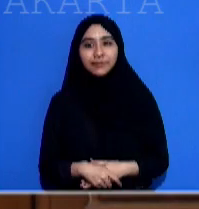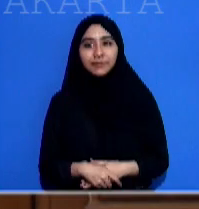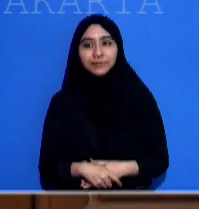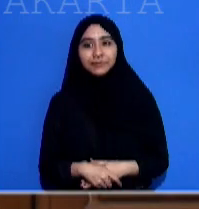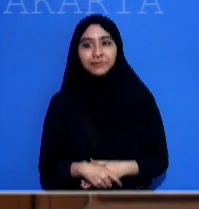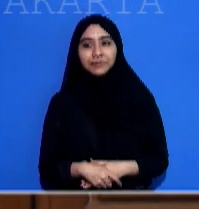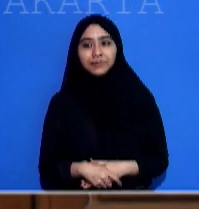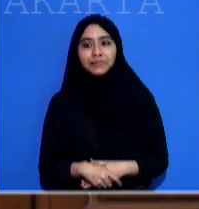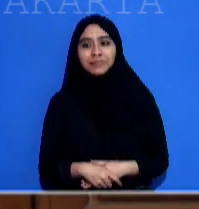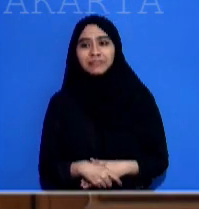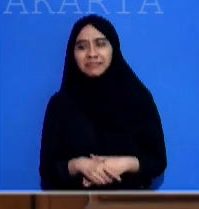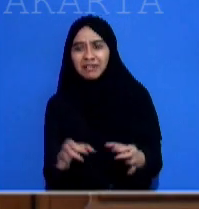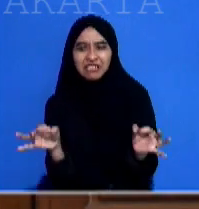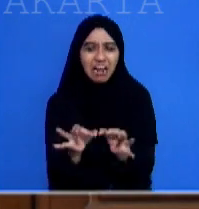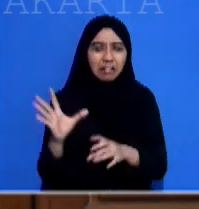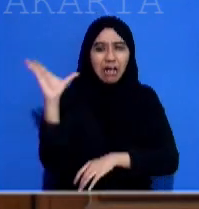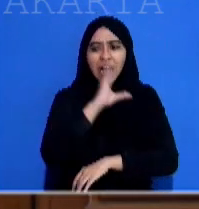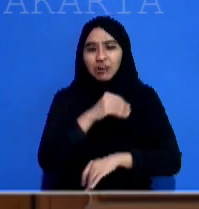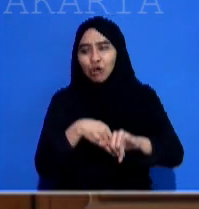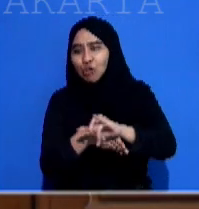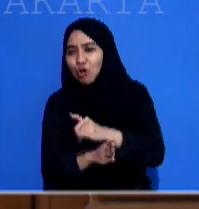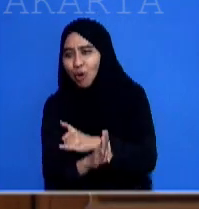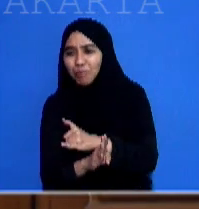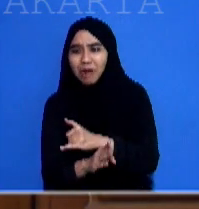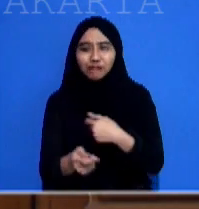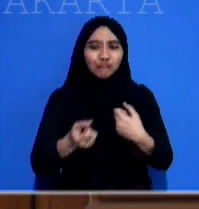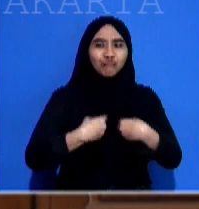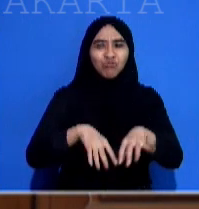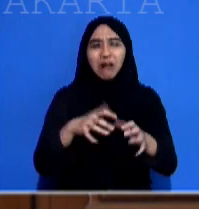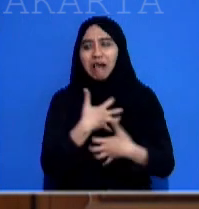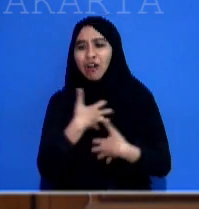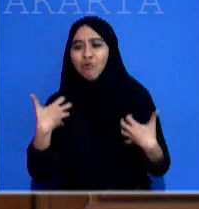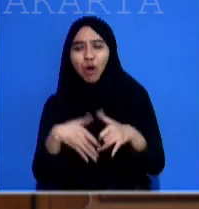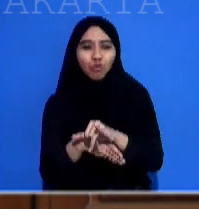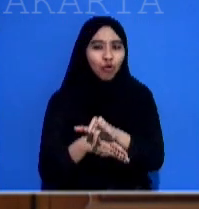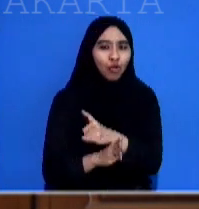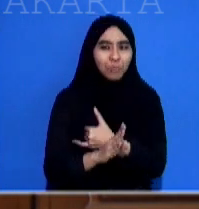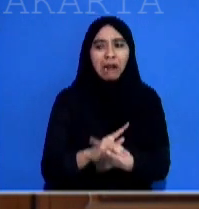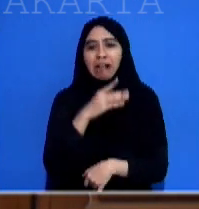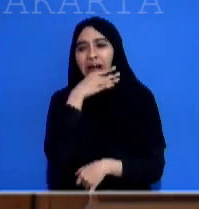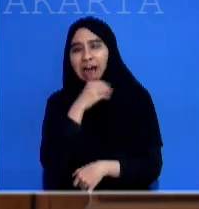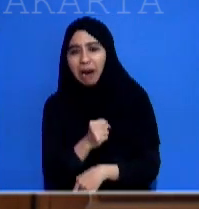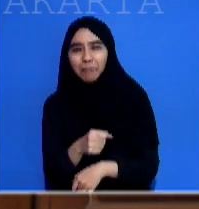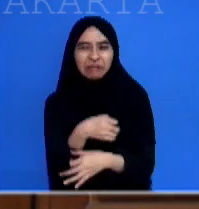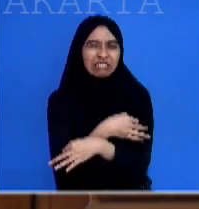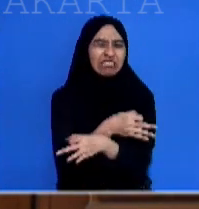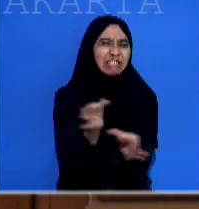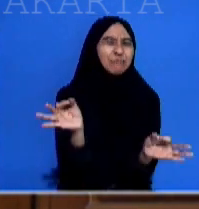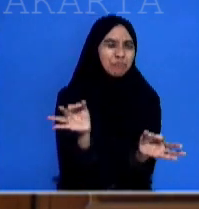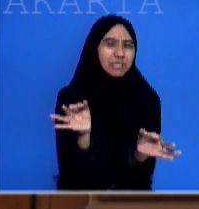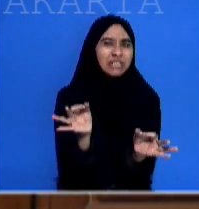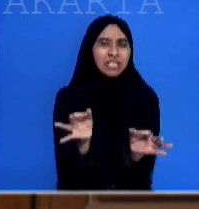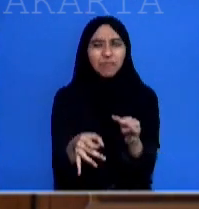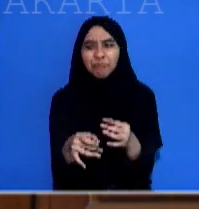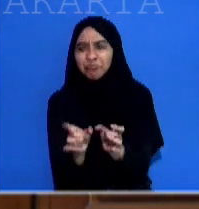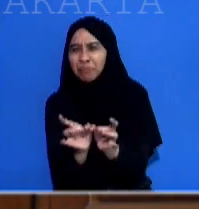Para pamirsa, nyelai dinten riyaya kurban, panyatining kewan kurban mliki kangge jenis mendo tasih sepen. Kabatingaken